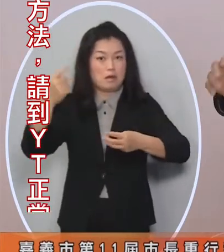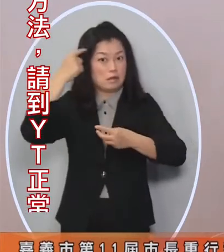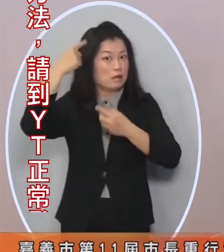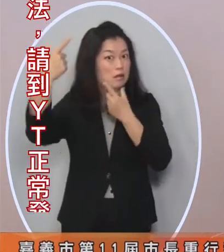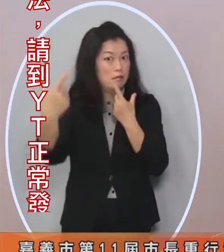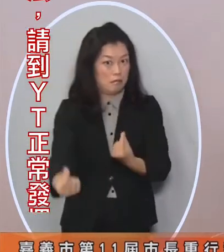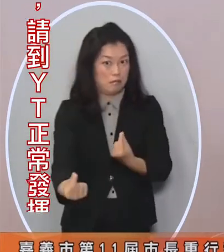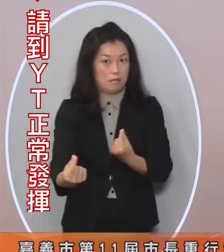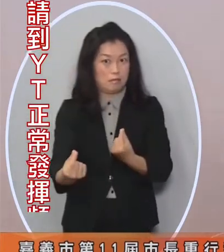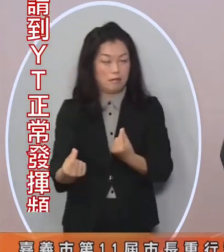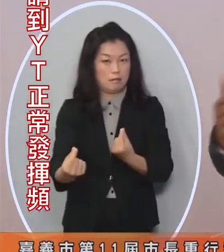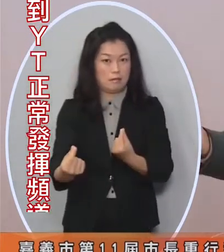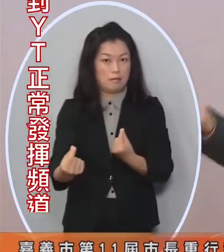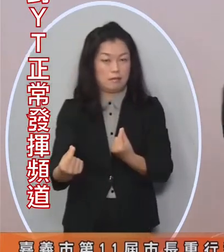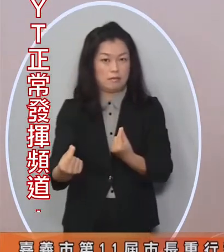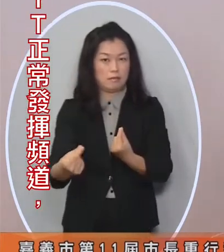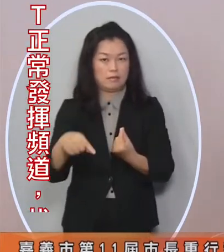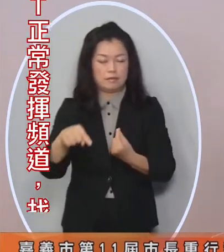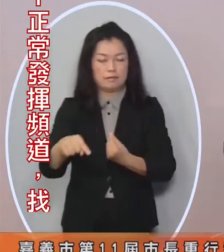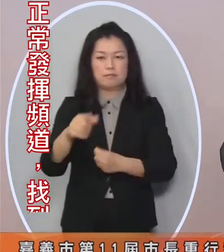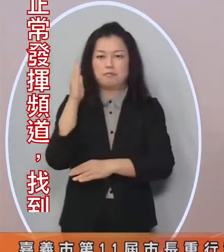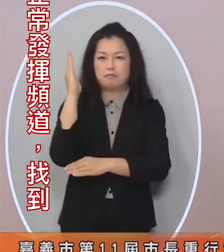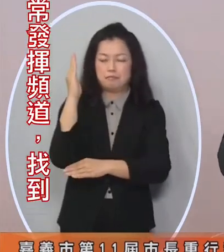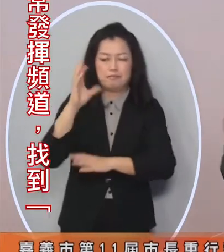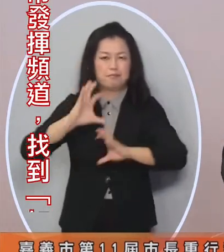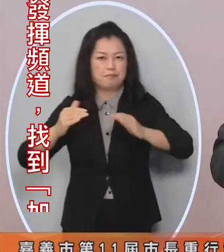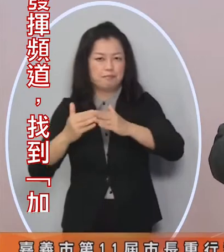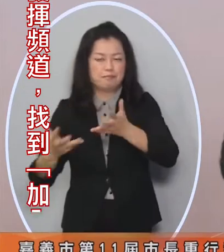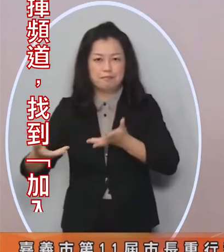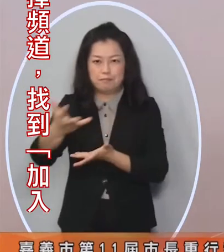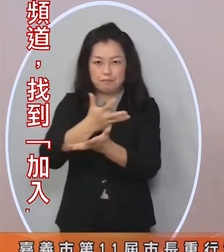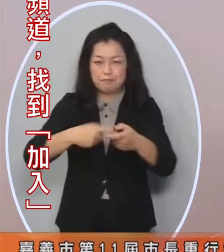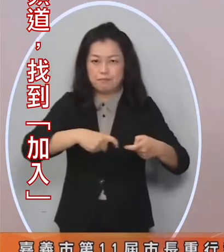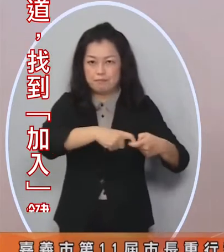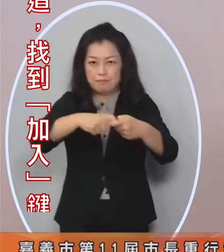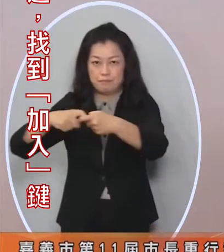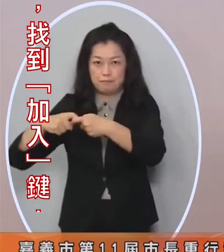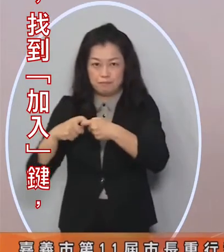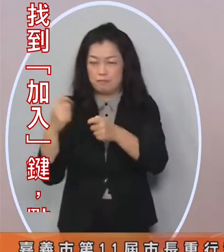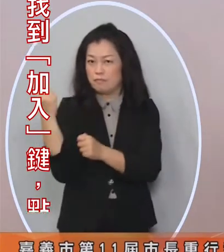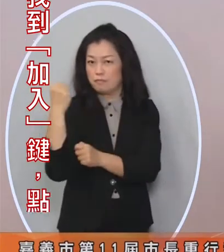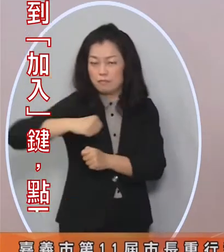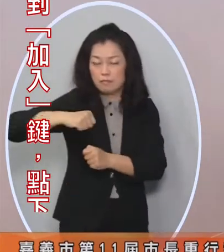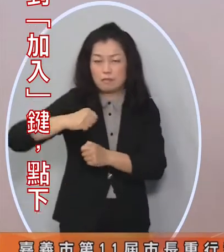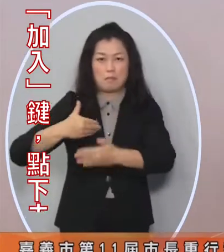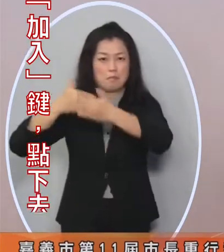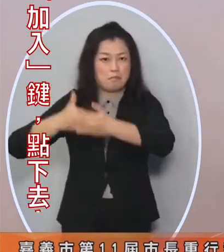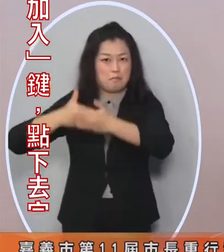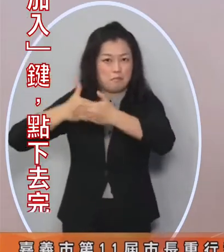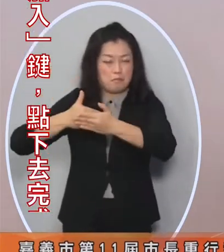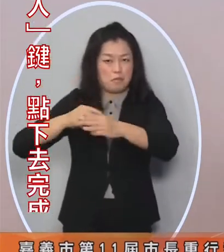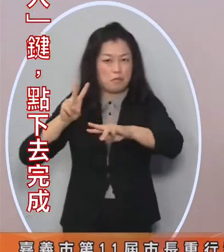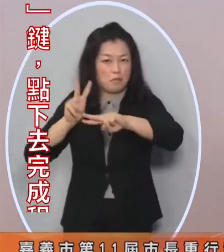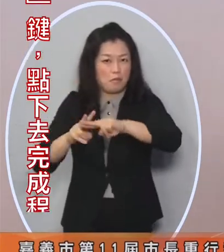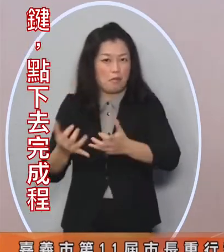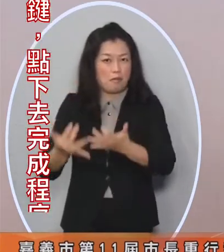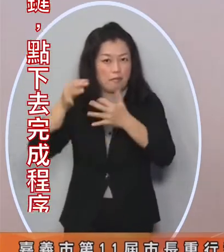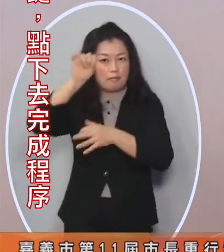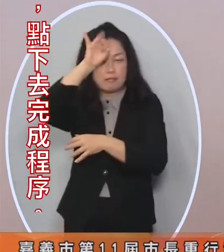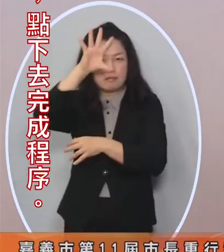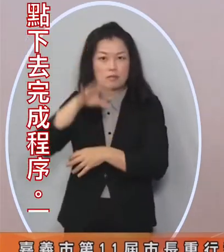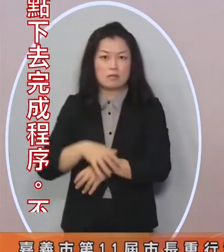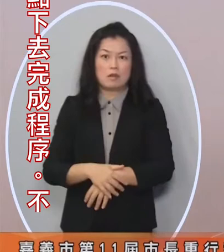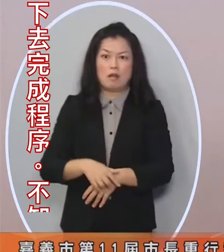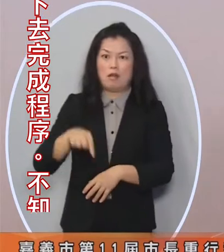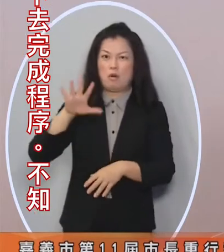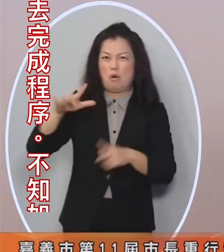家，外政治外交去合起来，然后来对抗中国大陆共产党。啊，你讲啊，共产党是咱的